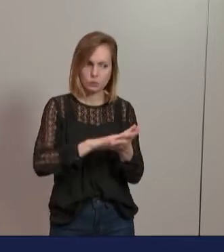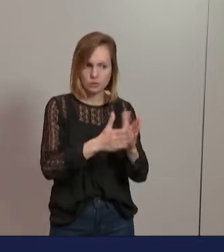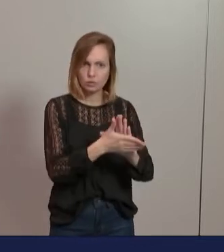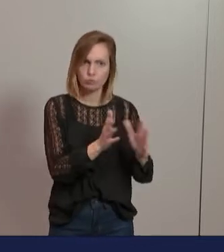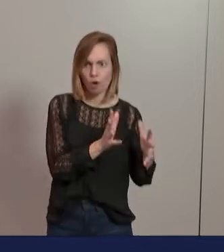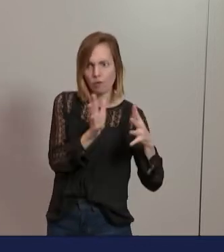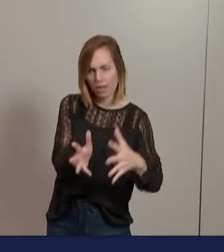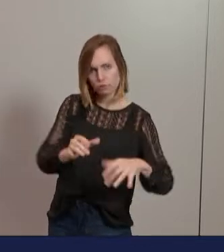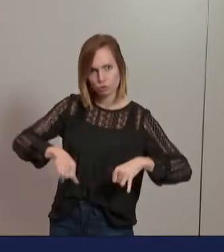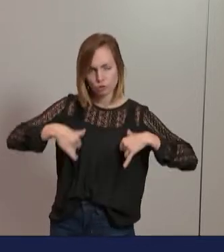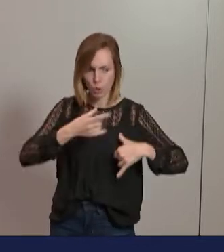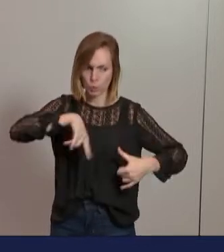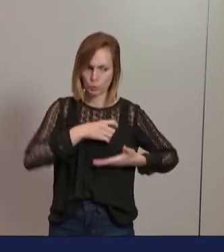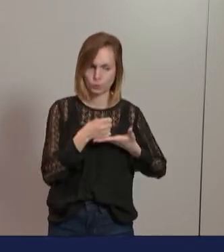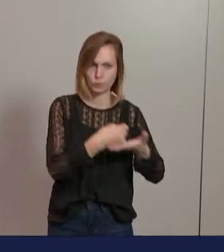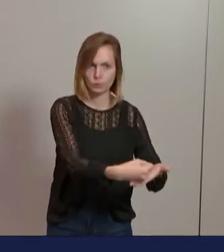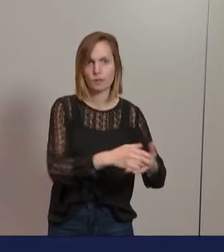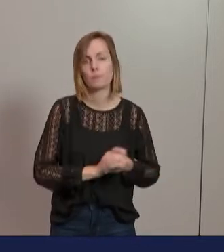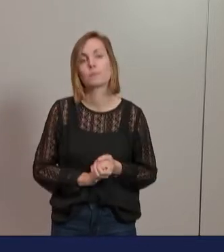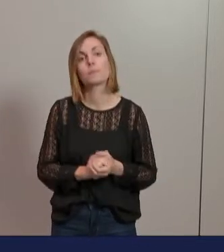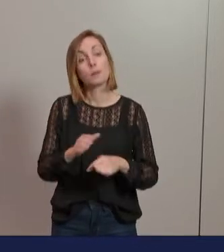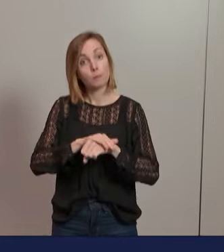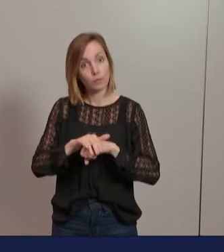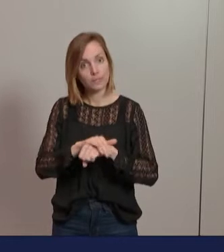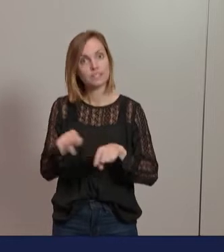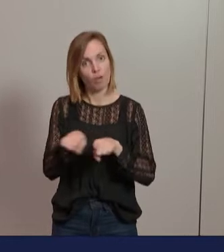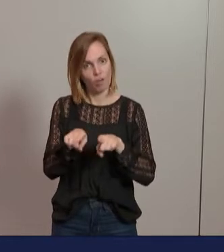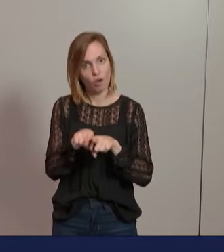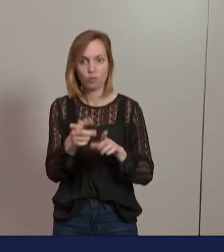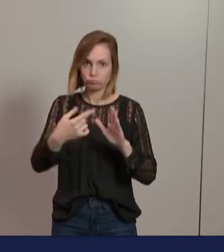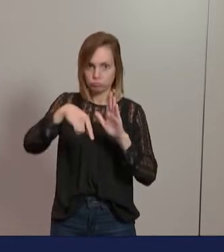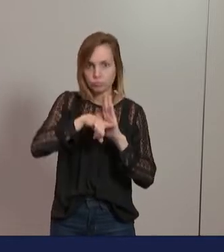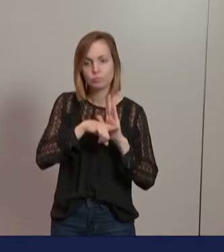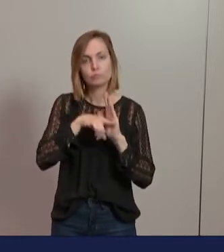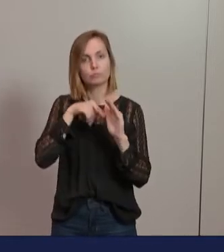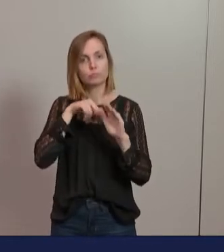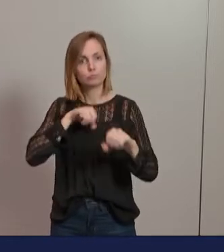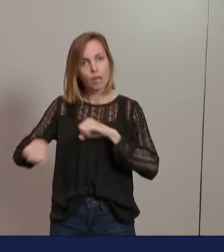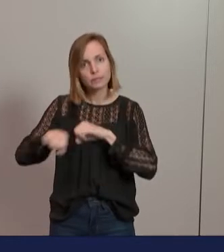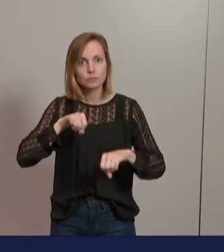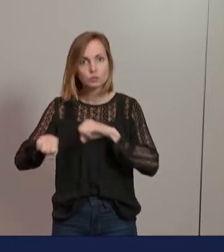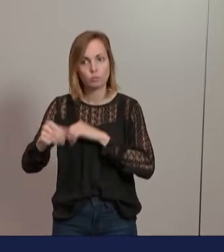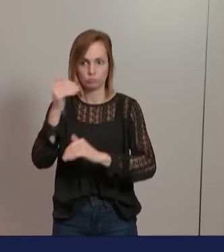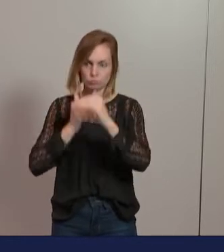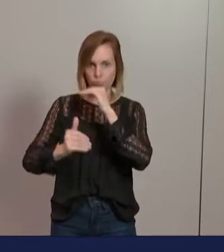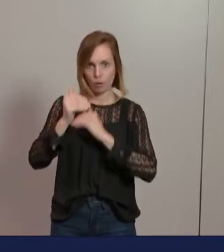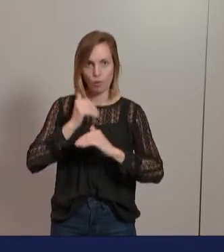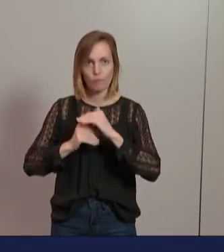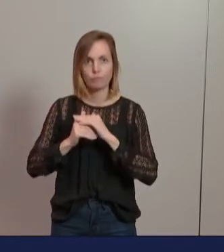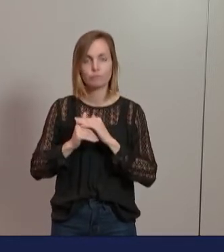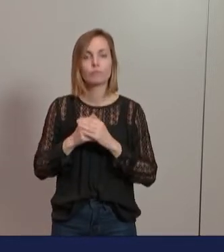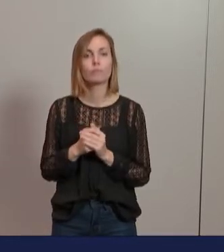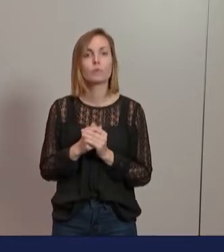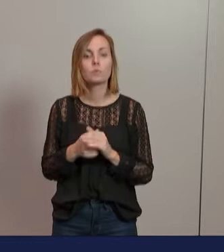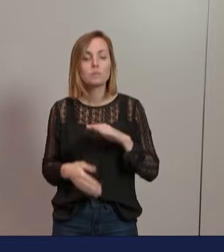jeunes. Puis, cette politique s'enrichira cette année d'un plan d'action qui sera construit à partir d'une immersion sur